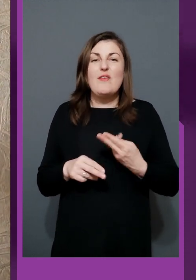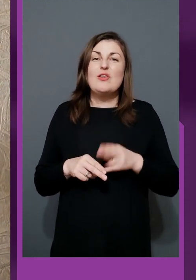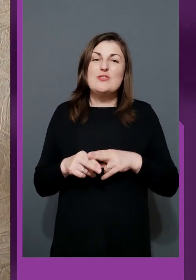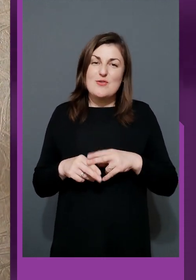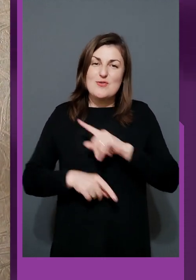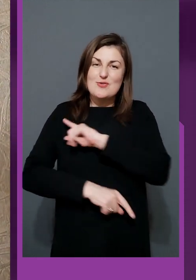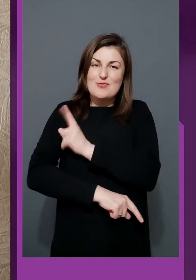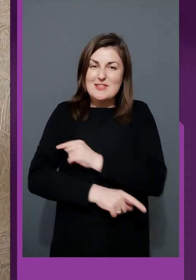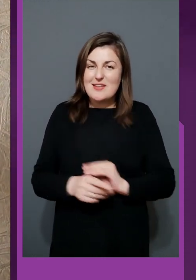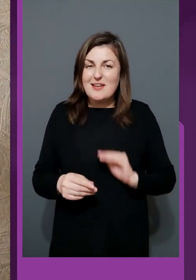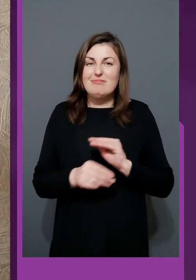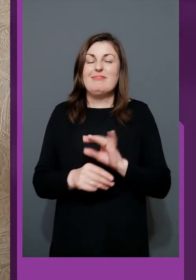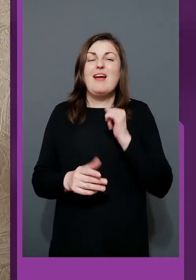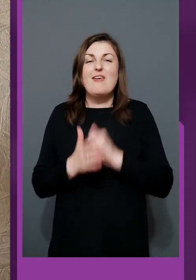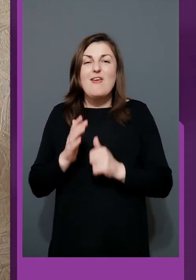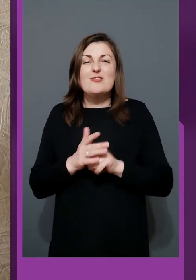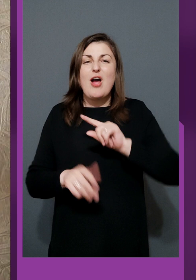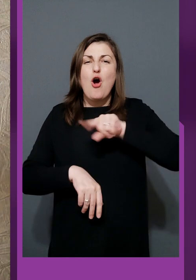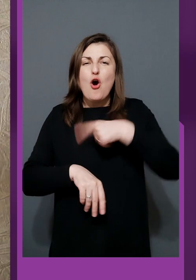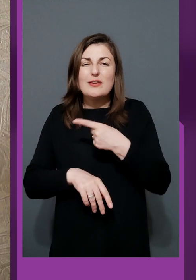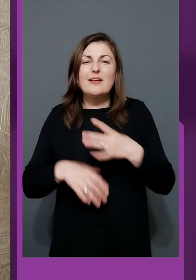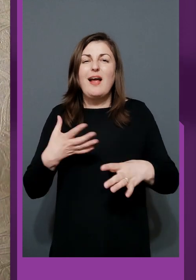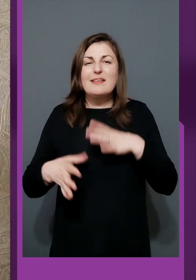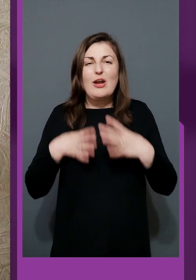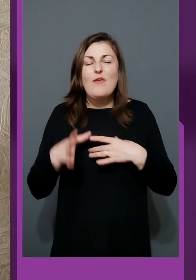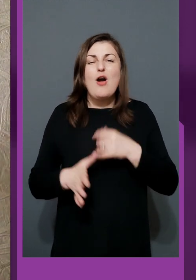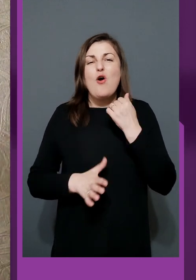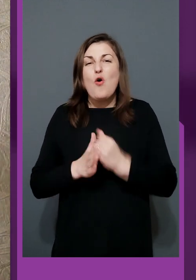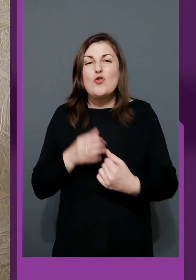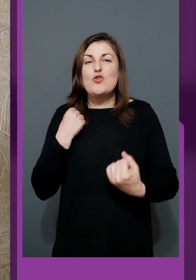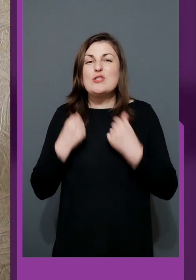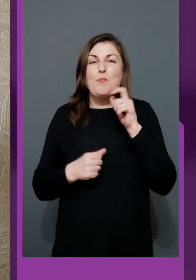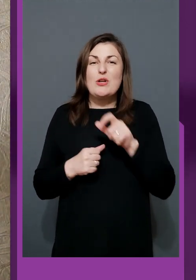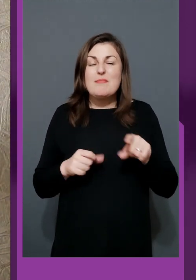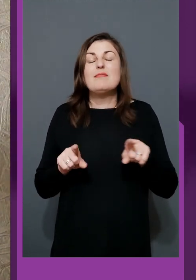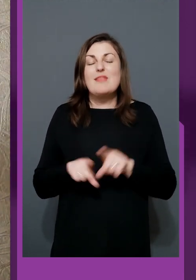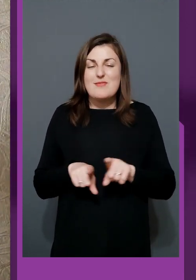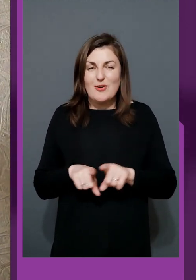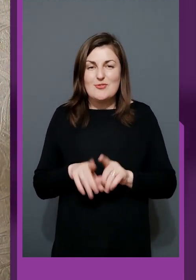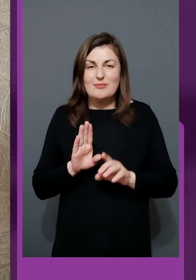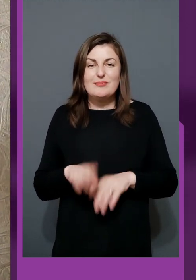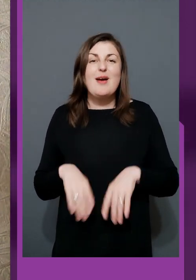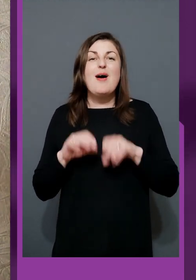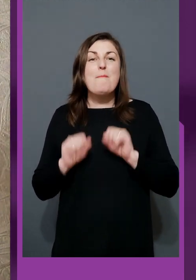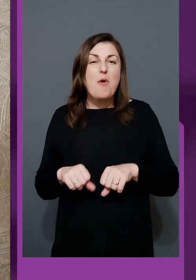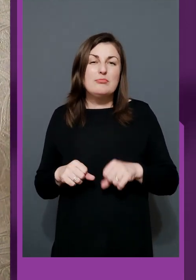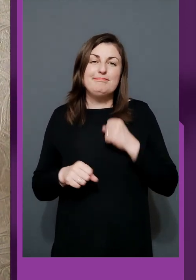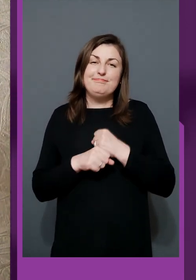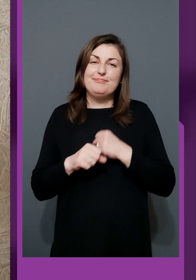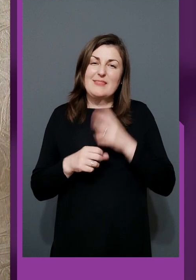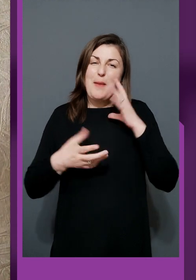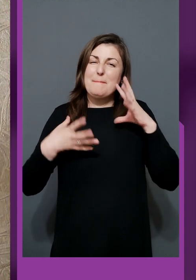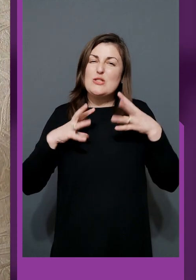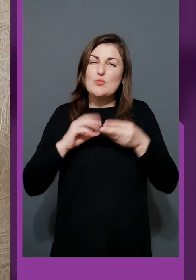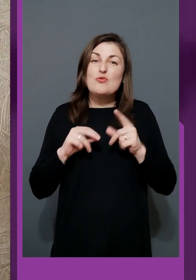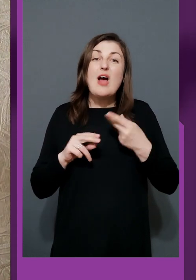цього зусиль та кожна година тренувань кожного спортсмена тоже можна підбити